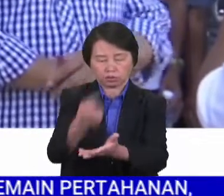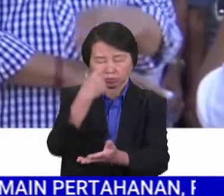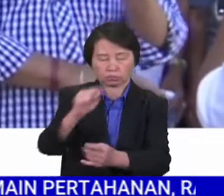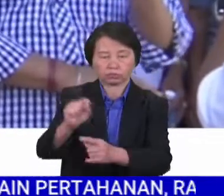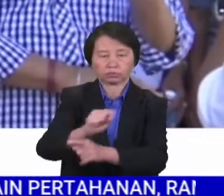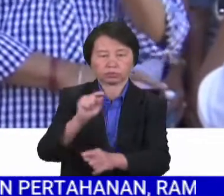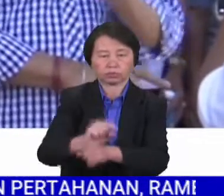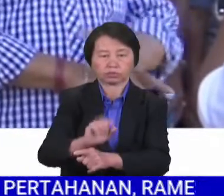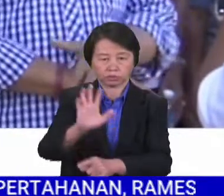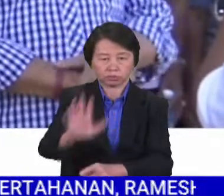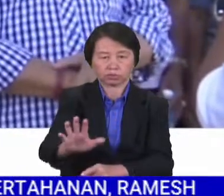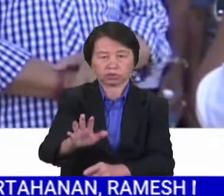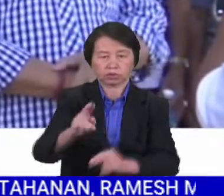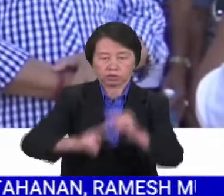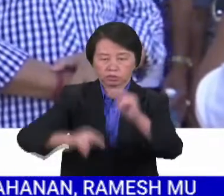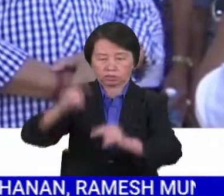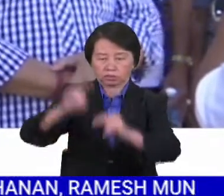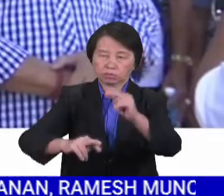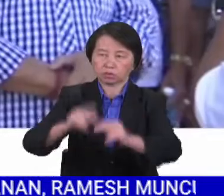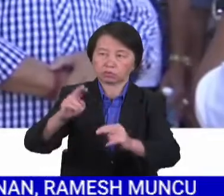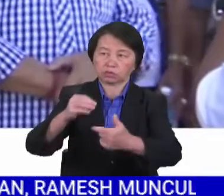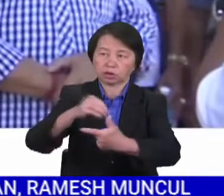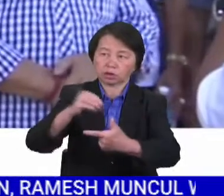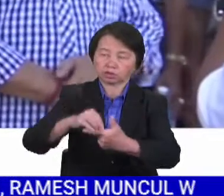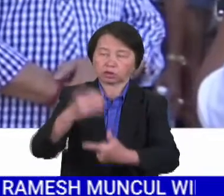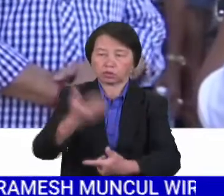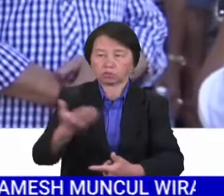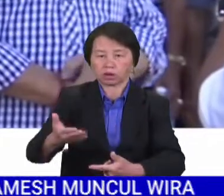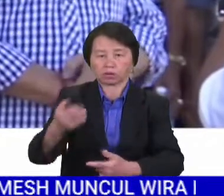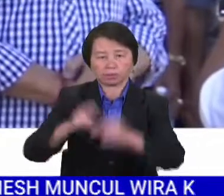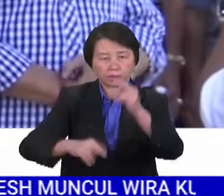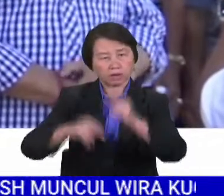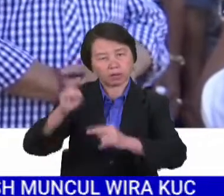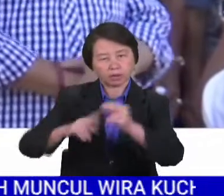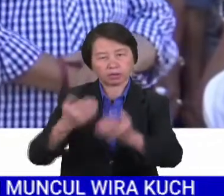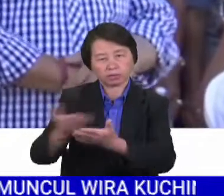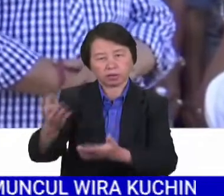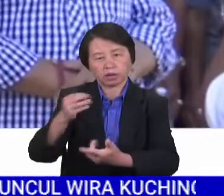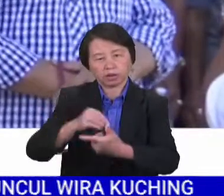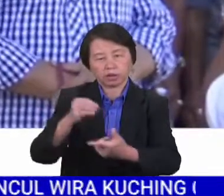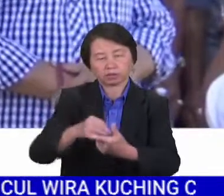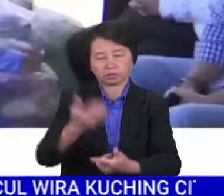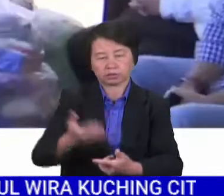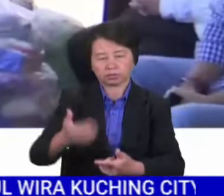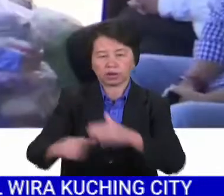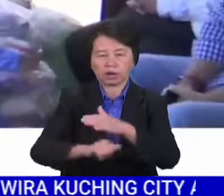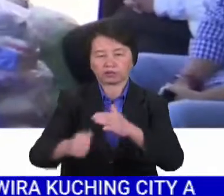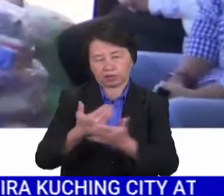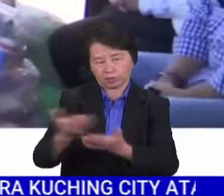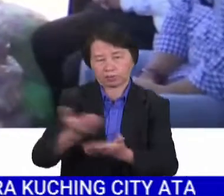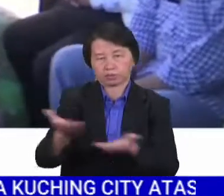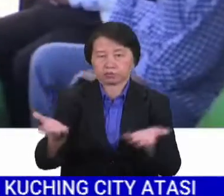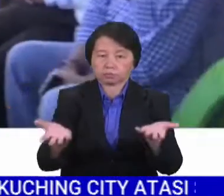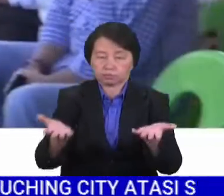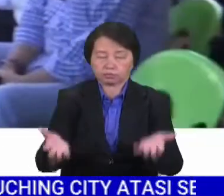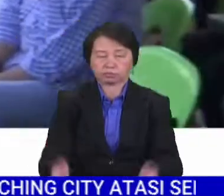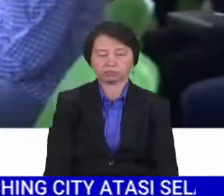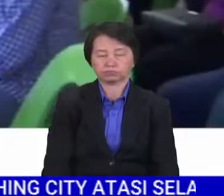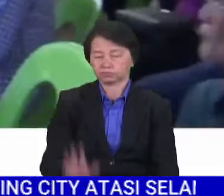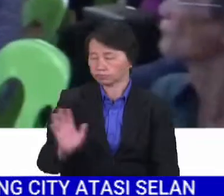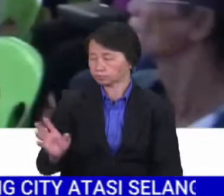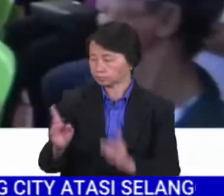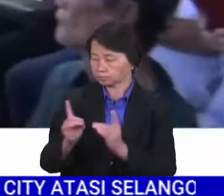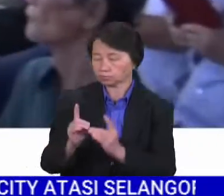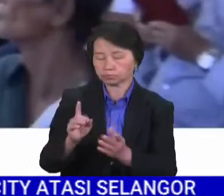kegunaan membina Smada membeli bahan binaan ataupun membeli barang keperluan basah Beliau berkata demikian ketika